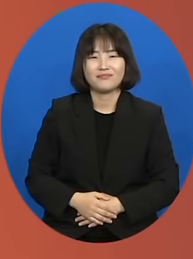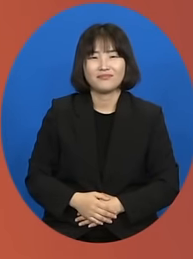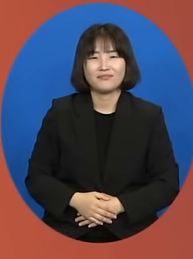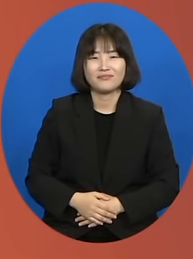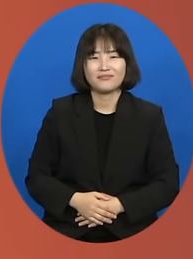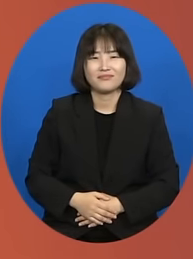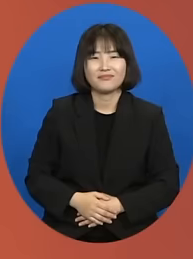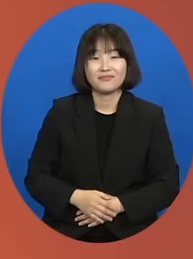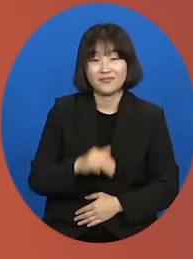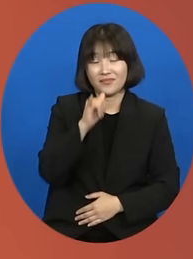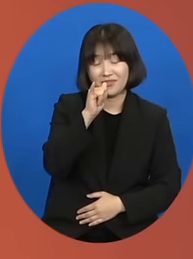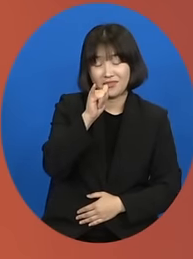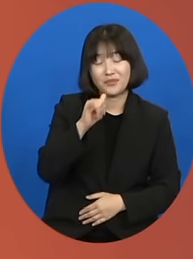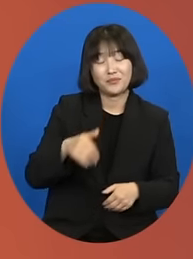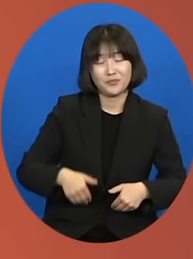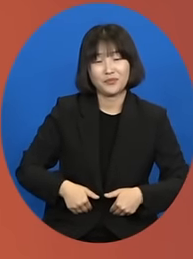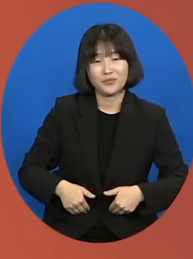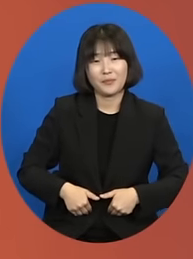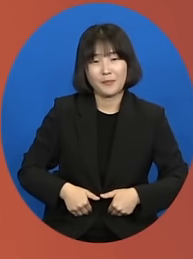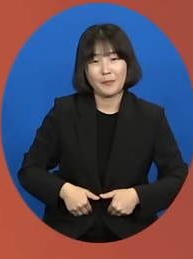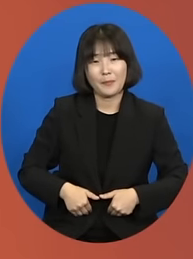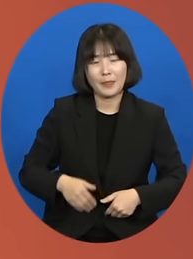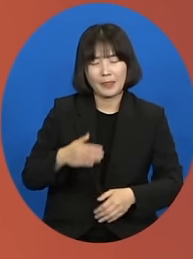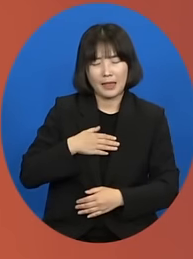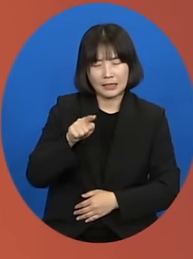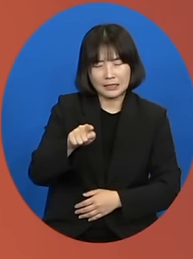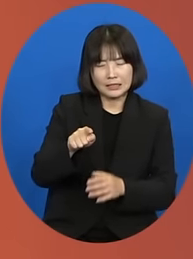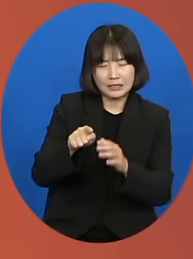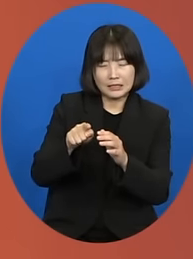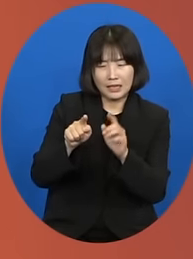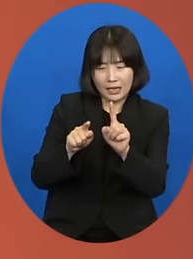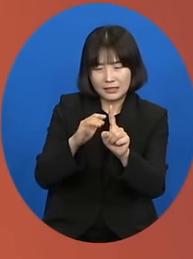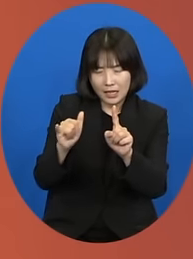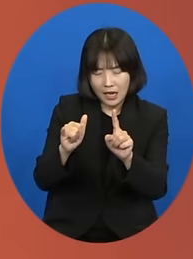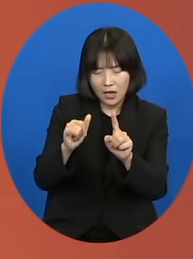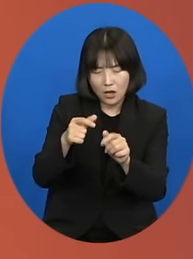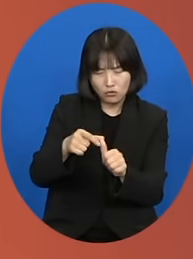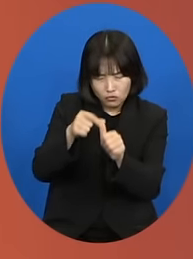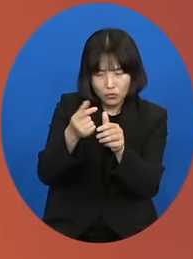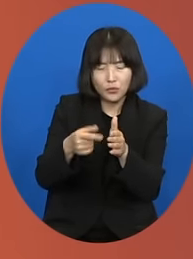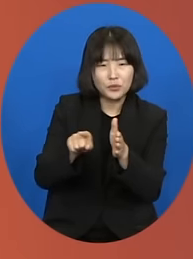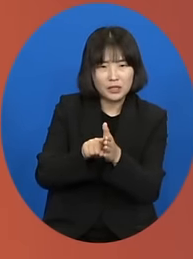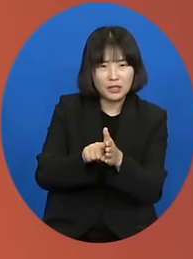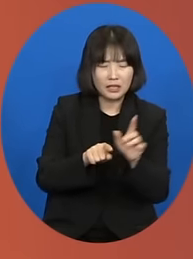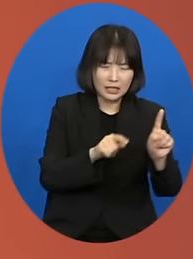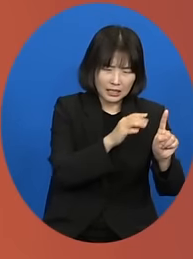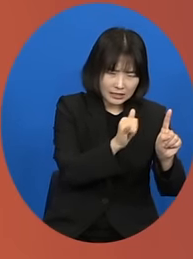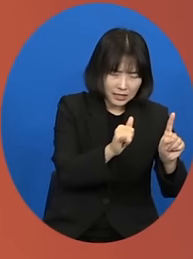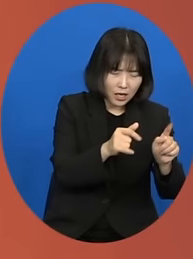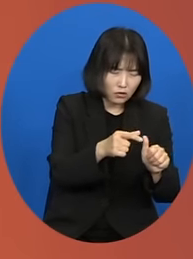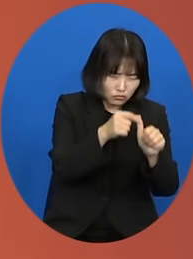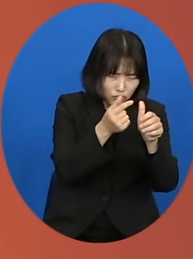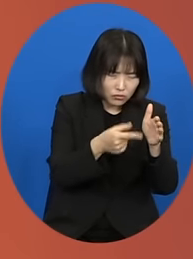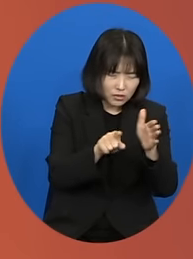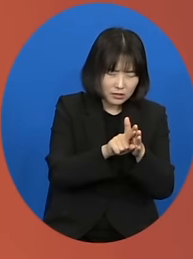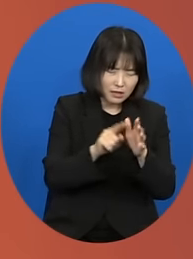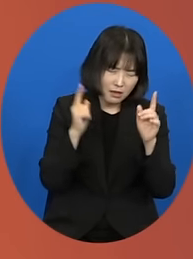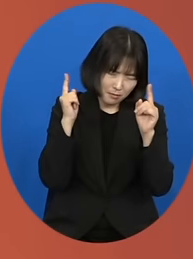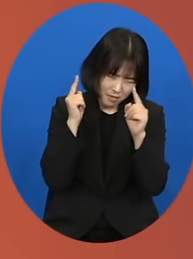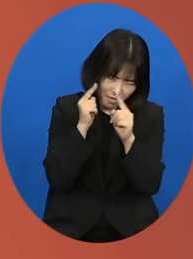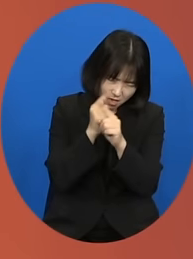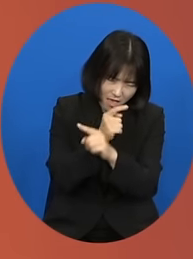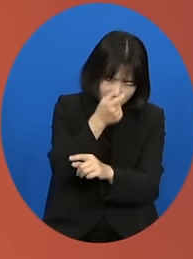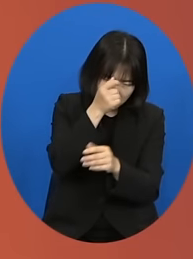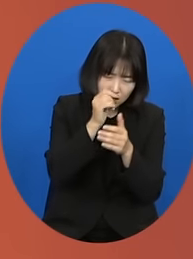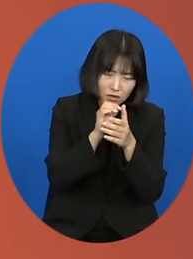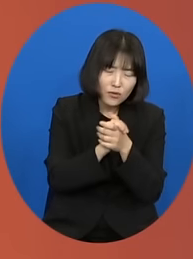있으셔야 됩니다. 있으셔야 됩니다. 내가 이 한 사람의 구원을 위해서, 주님, 내가 이 한 사람의 구원을 위해서 날마다 기도하는